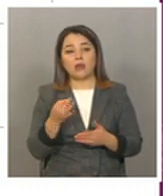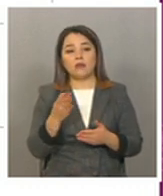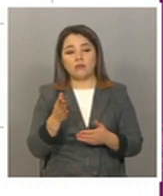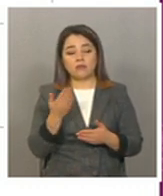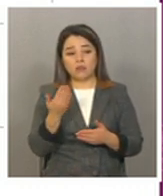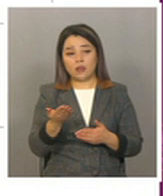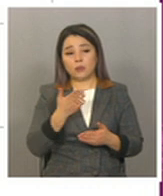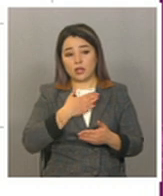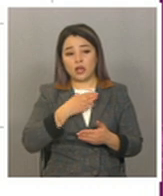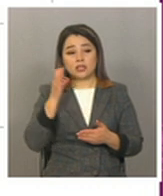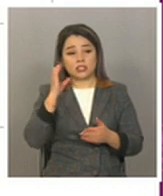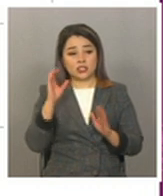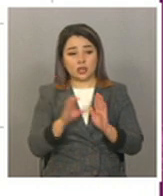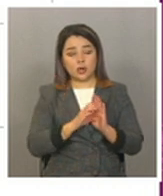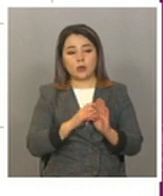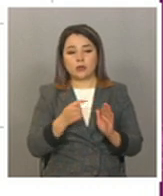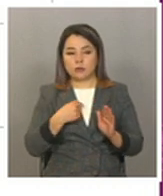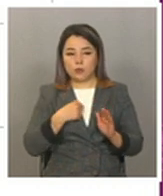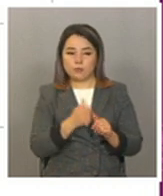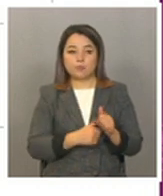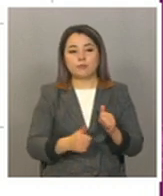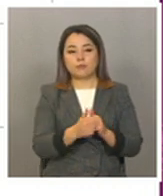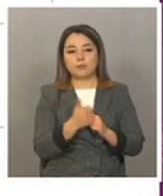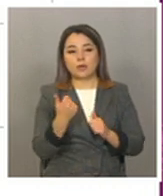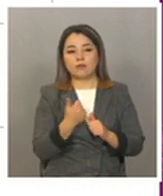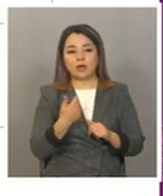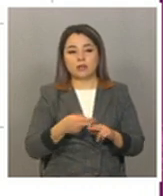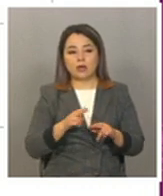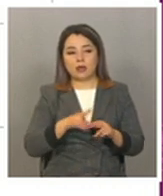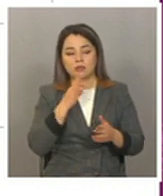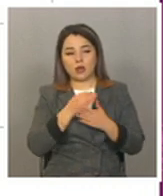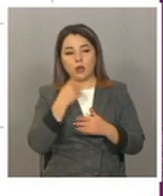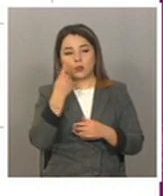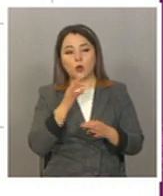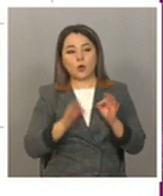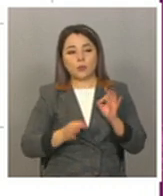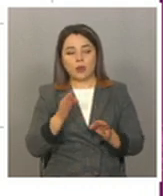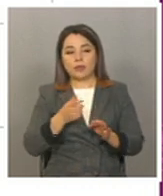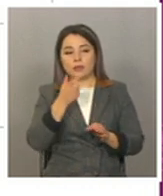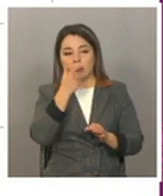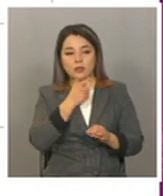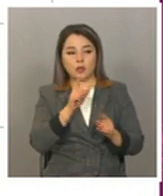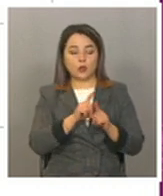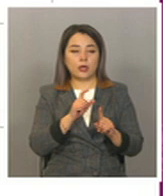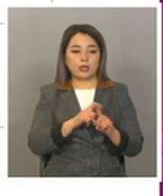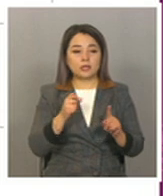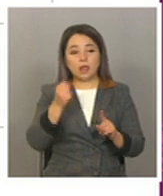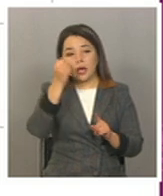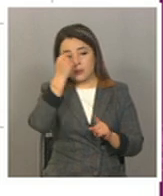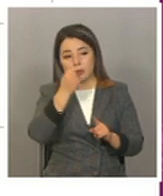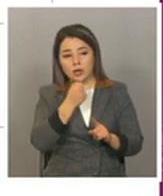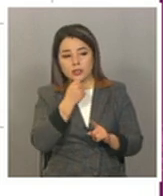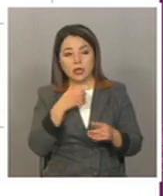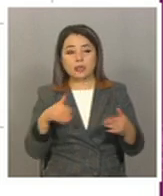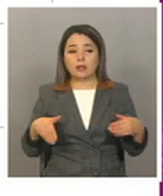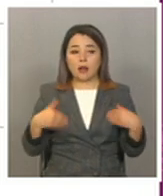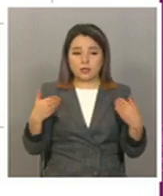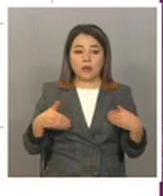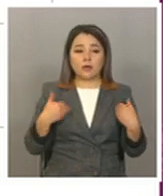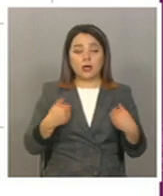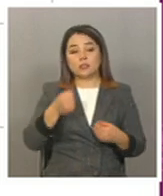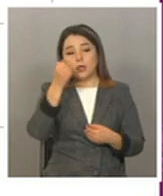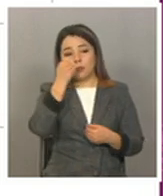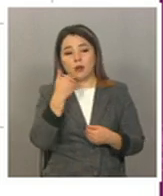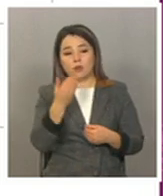слышите? Чур я первый». Нормы этикета в речи. «Спасибо», «здравствуйте» и другие. «Спасибо,